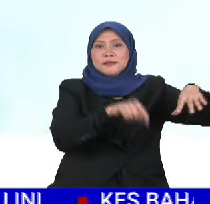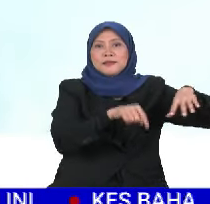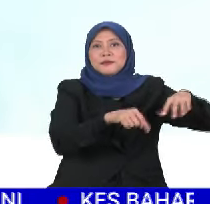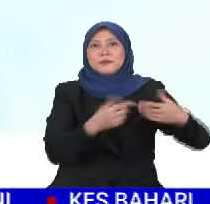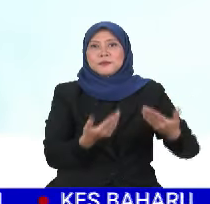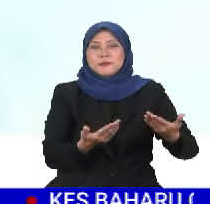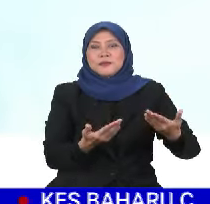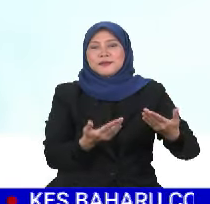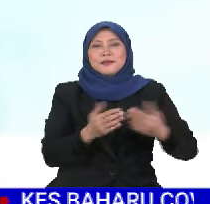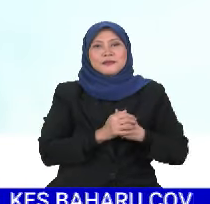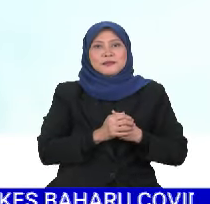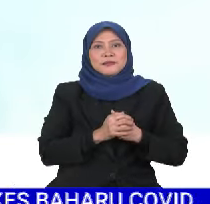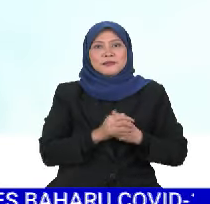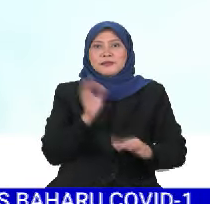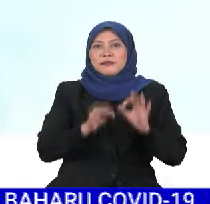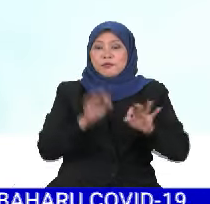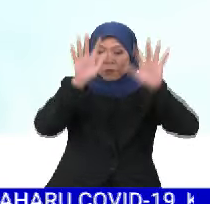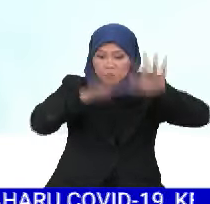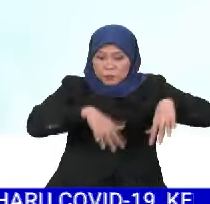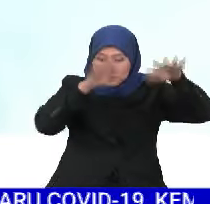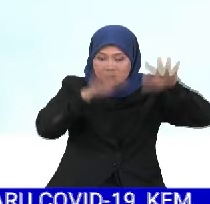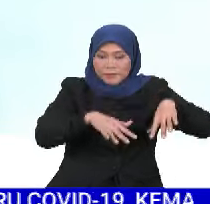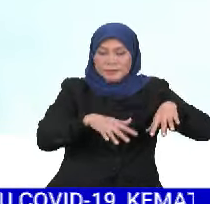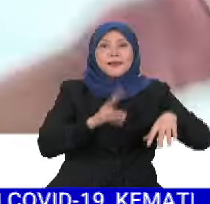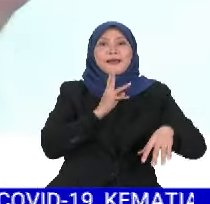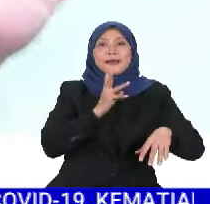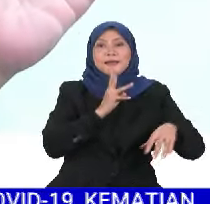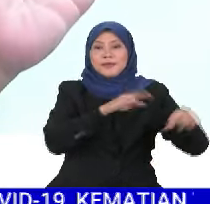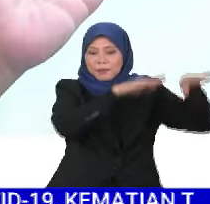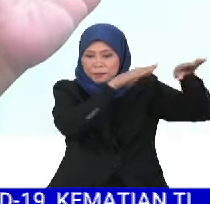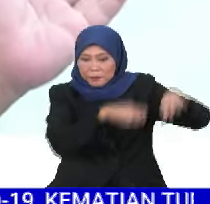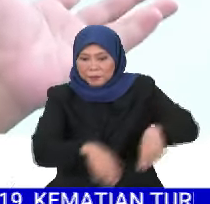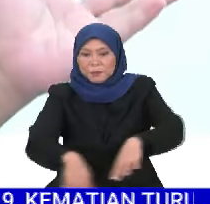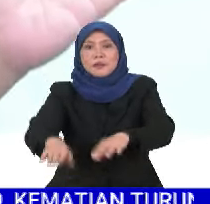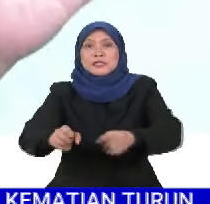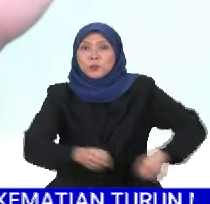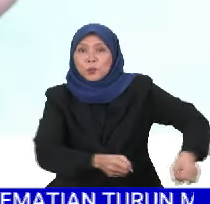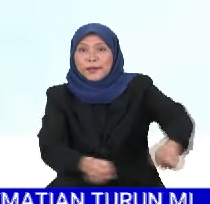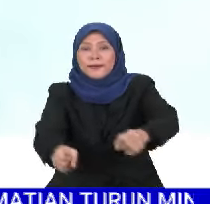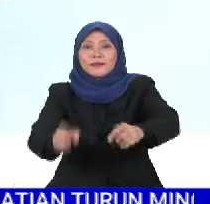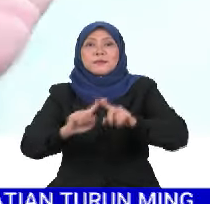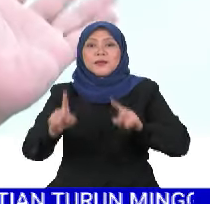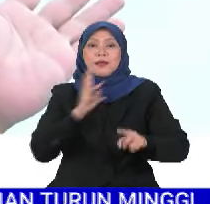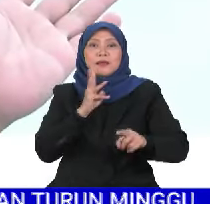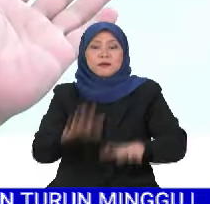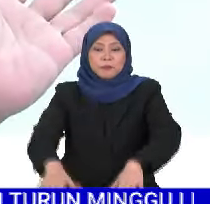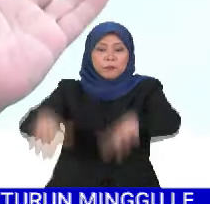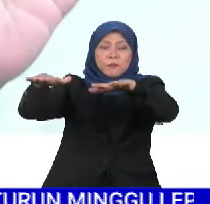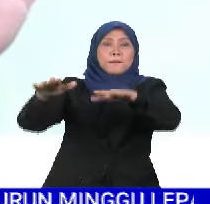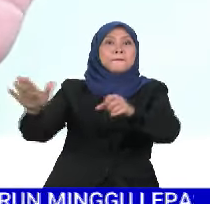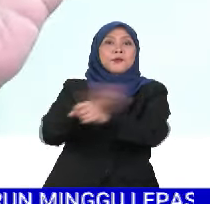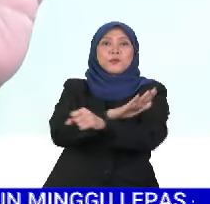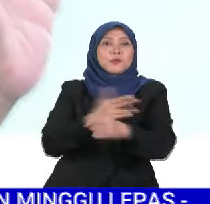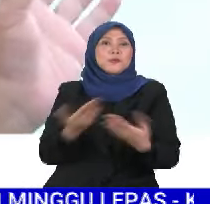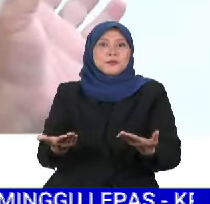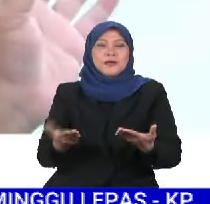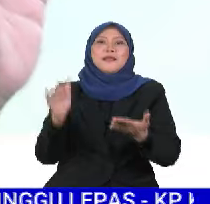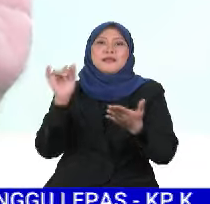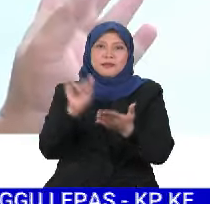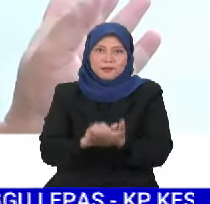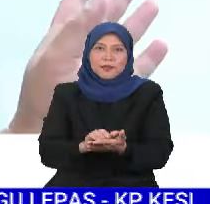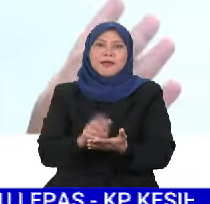sebenarnya kalau hujan lebat air sepatutnya masuk ke sungai. Tetapi kalau sungai air dah penuh, itu yang